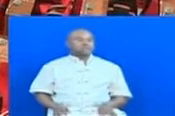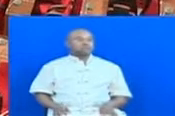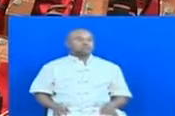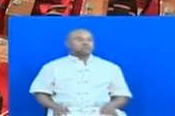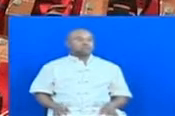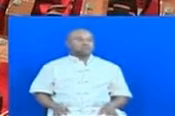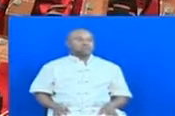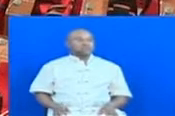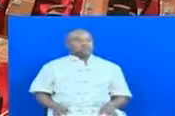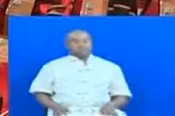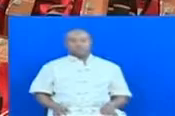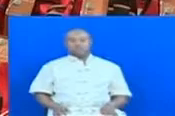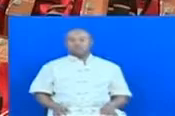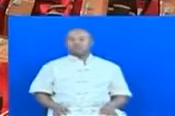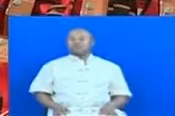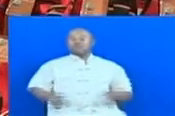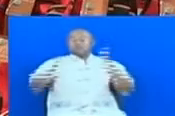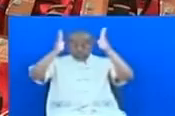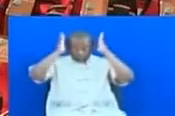Mheshimiwa Naibu Speaker,